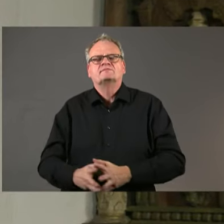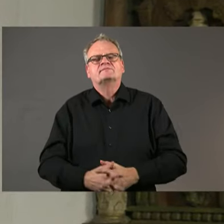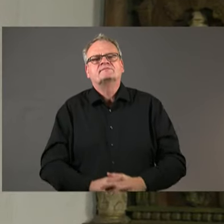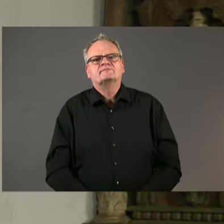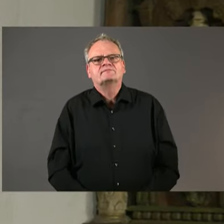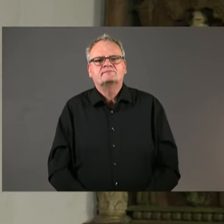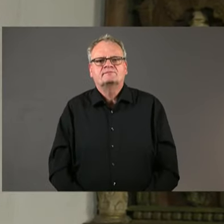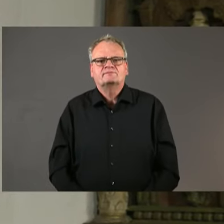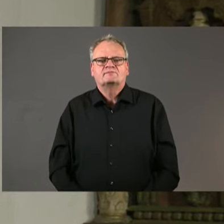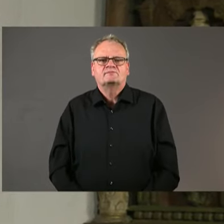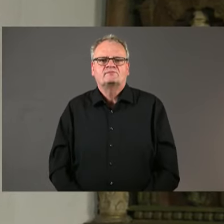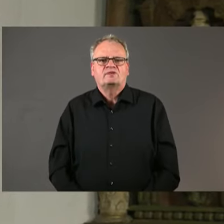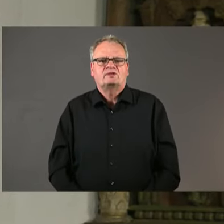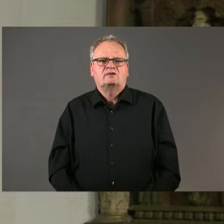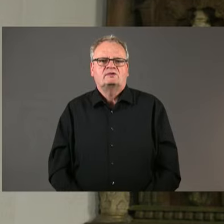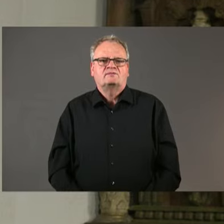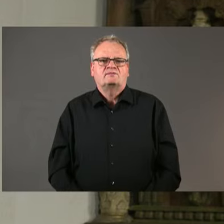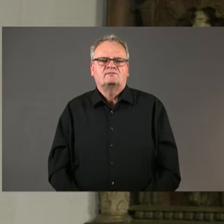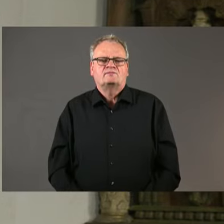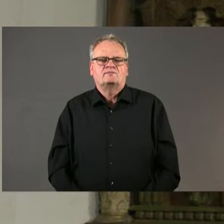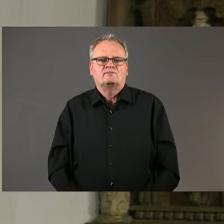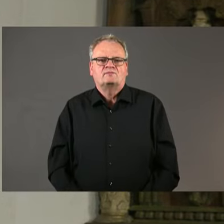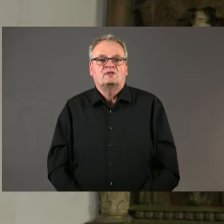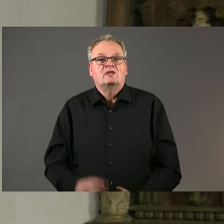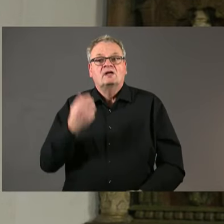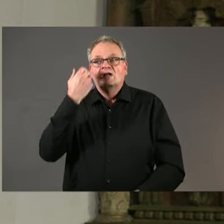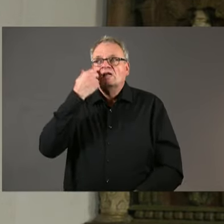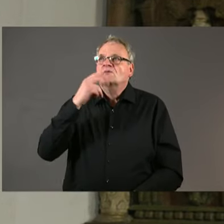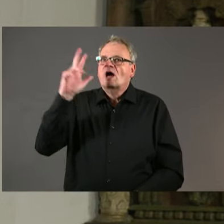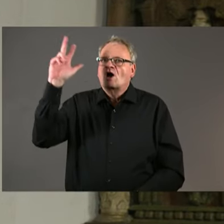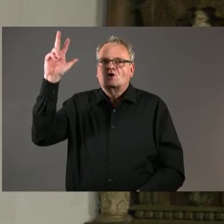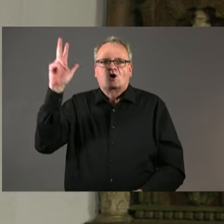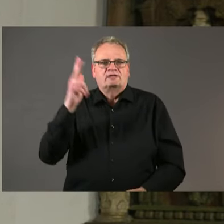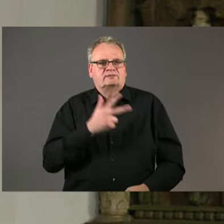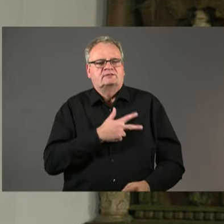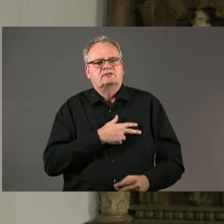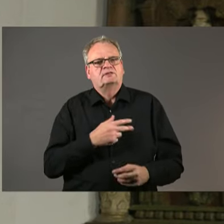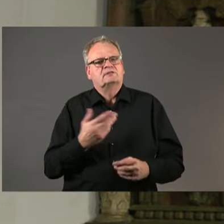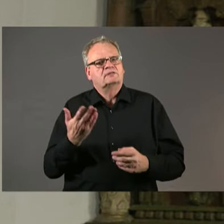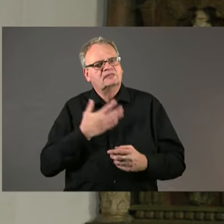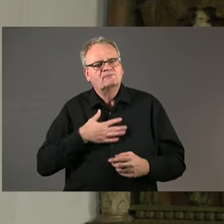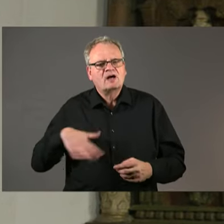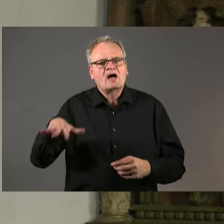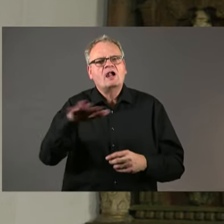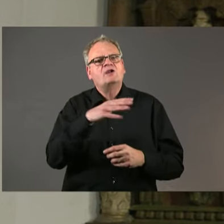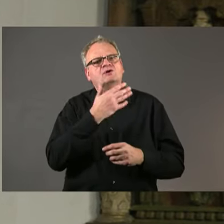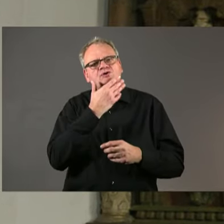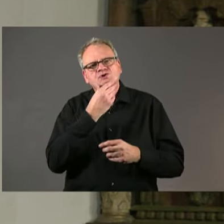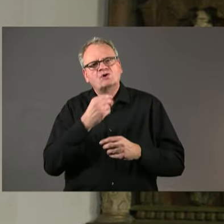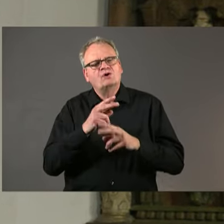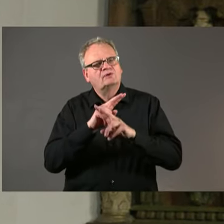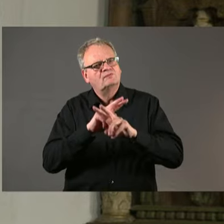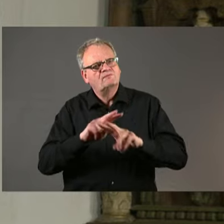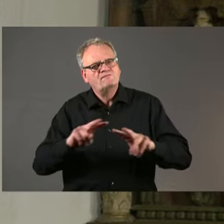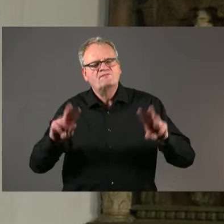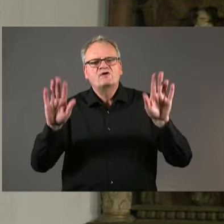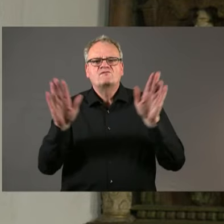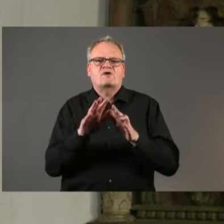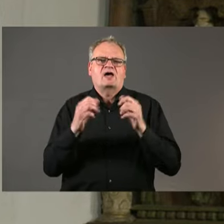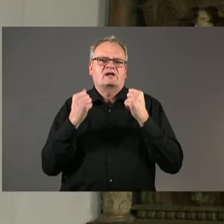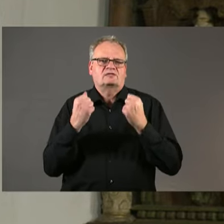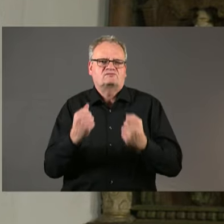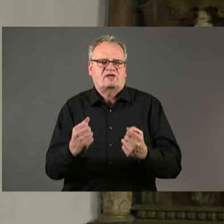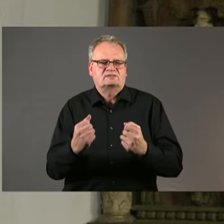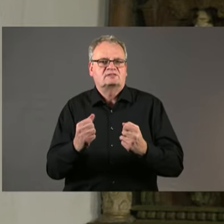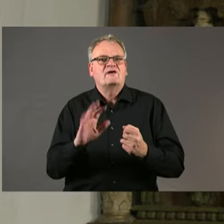Wir halten Fürbitte mit Juli. Lieber Gott, schenke heute allen ein besinnliches Weihnachtsfest und segne allen, deren Weihnachten